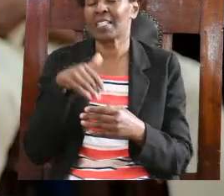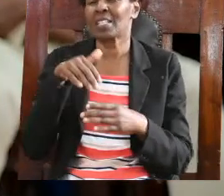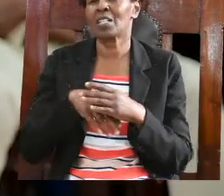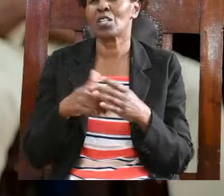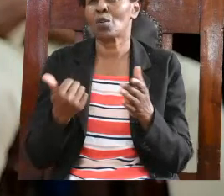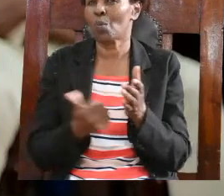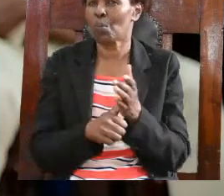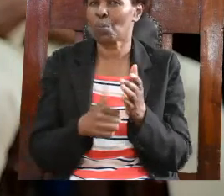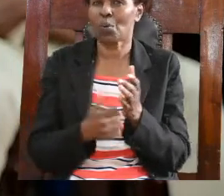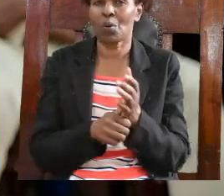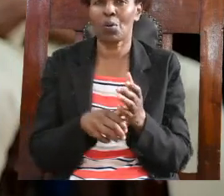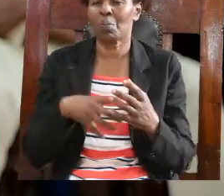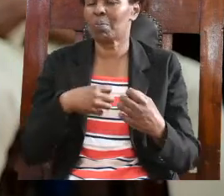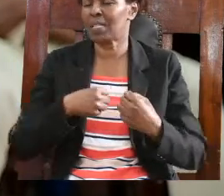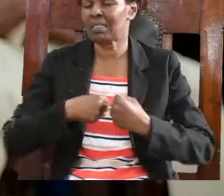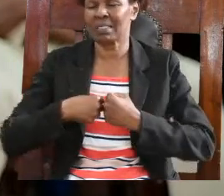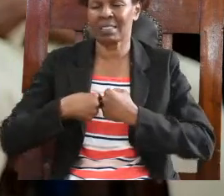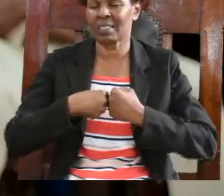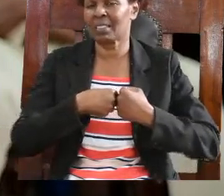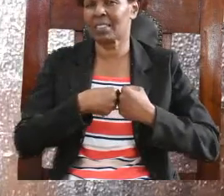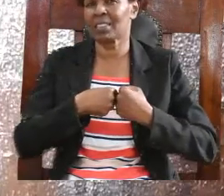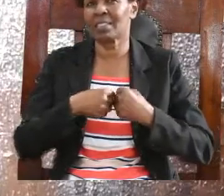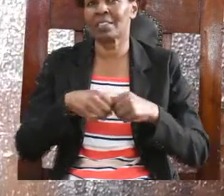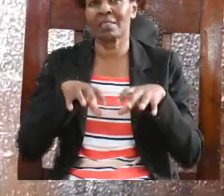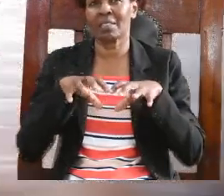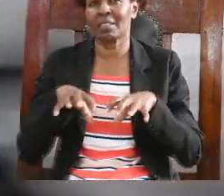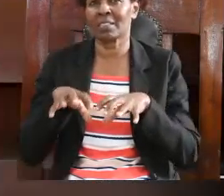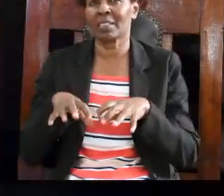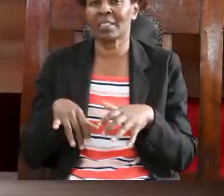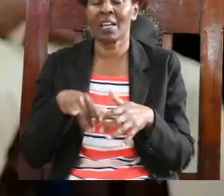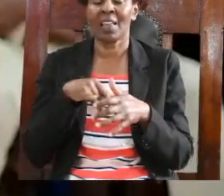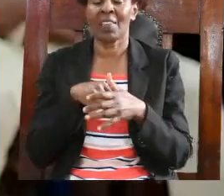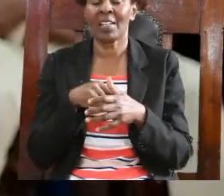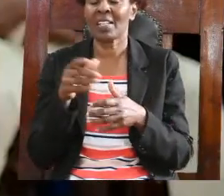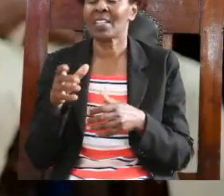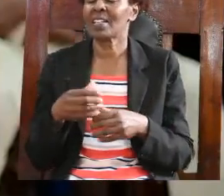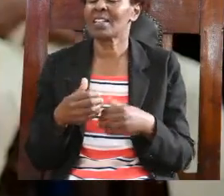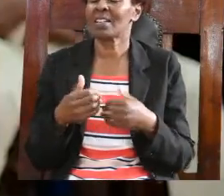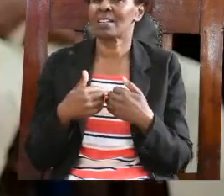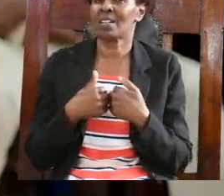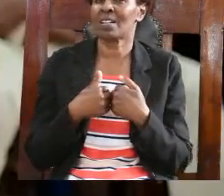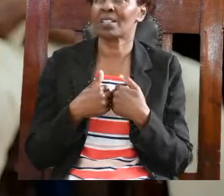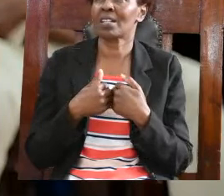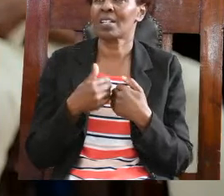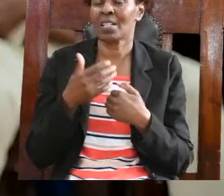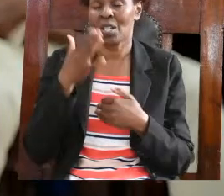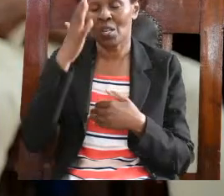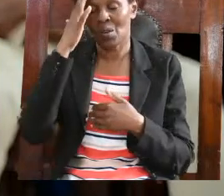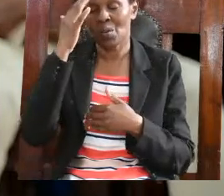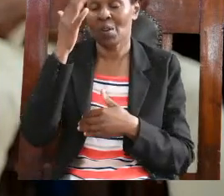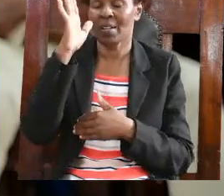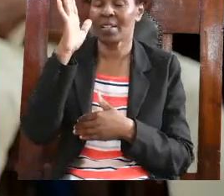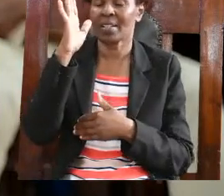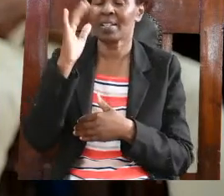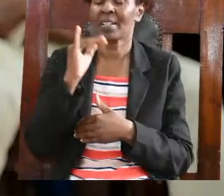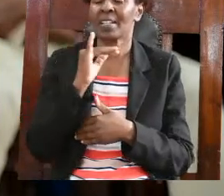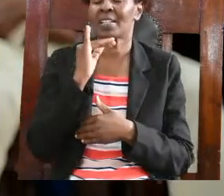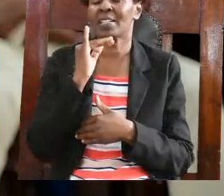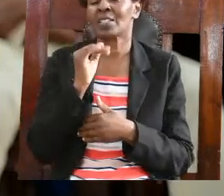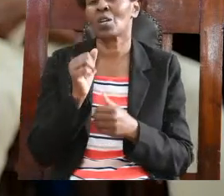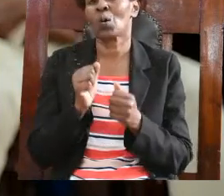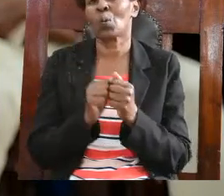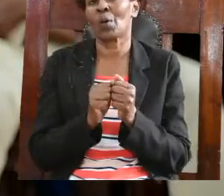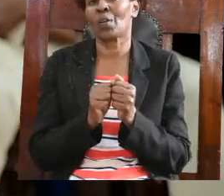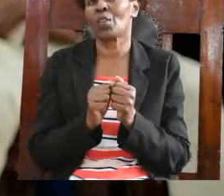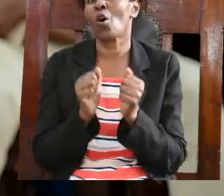matatizo, katika majaribu, katika tabu ambazo alikuwa anakutana nazo, Mungu angali alikuwa pamoja